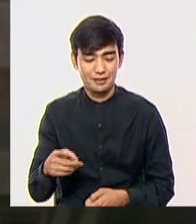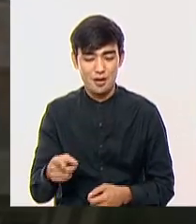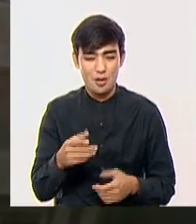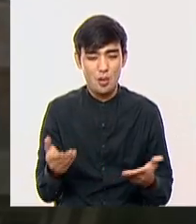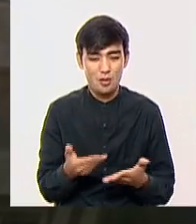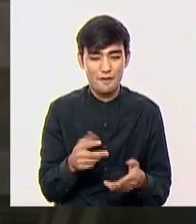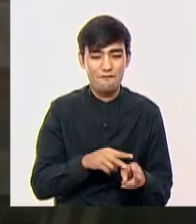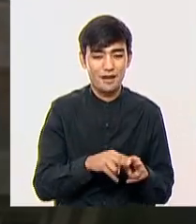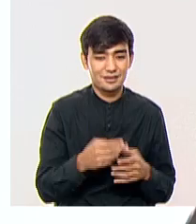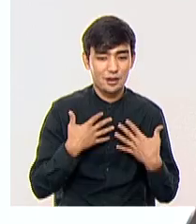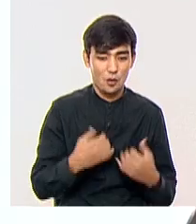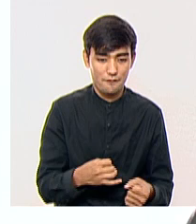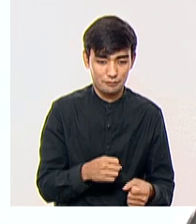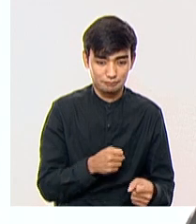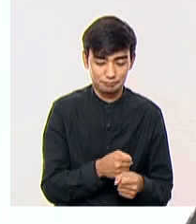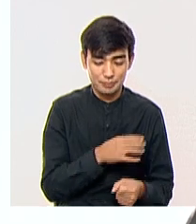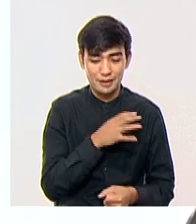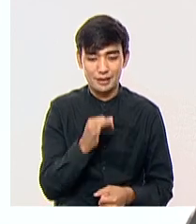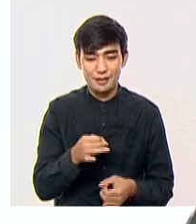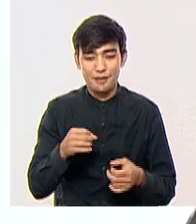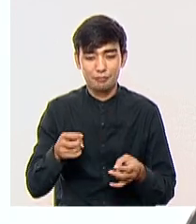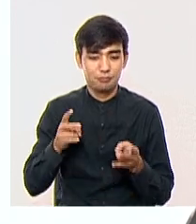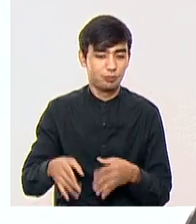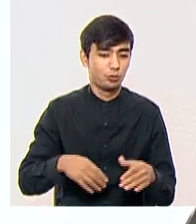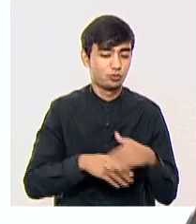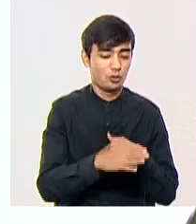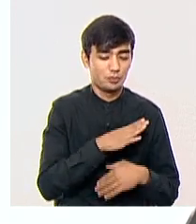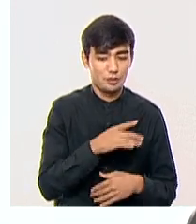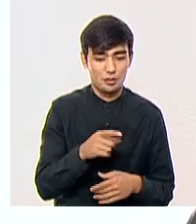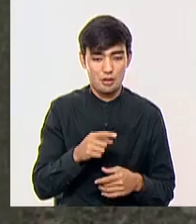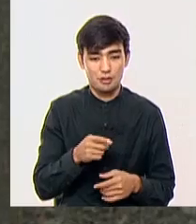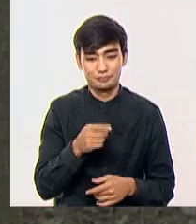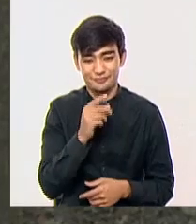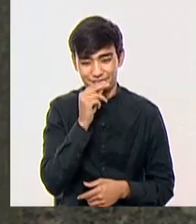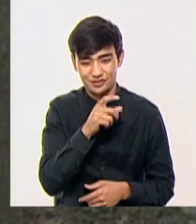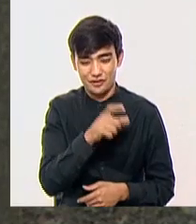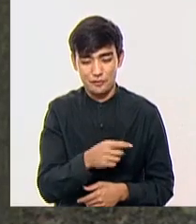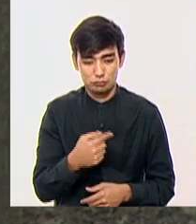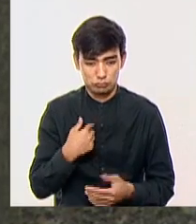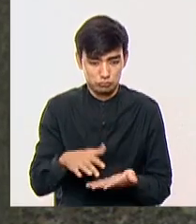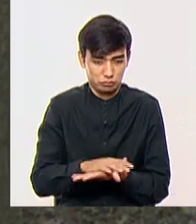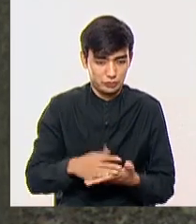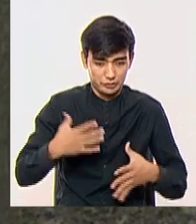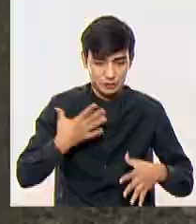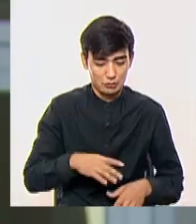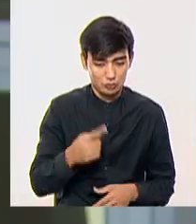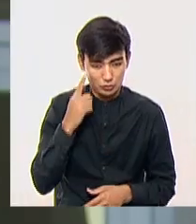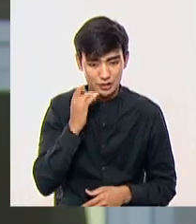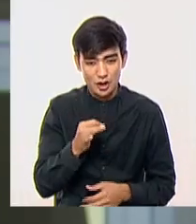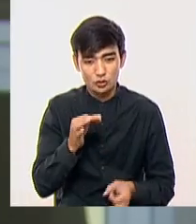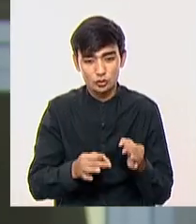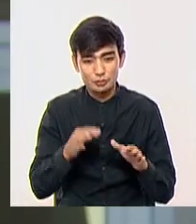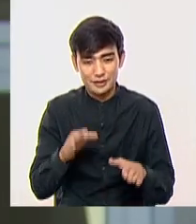вред здоровью, и за оставление места происшествия. Должник, напротив, считает, что инцидента вообще никакого не было, а сам